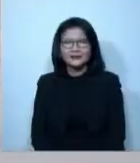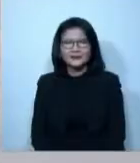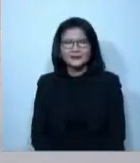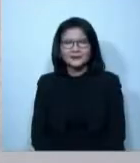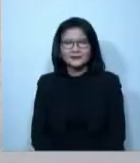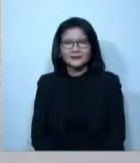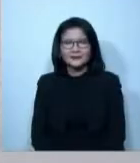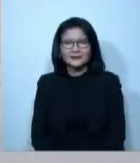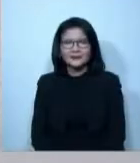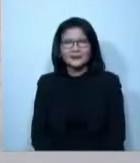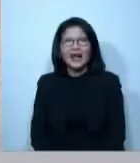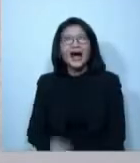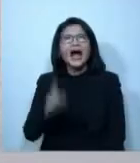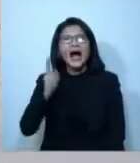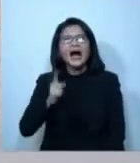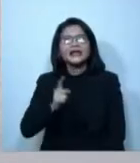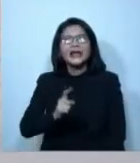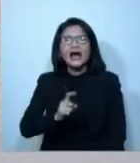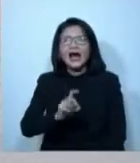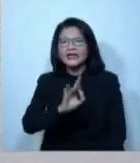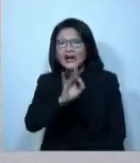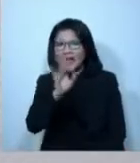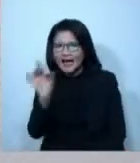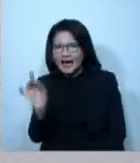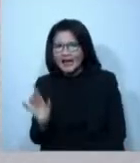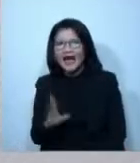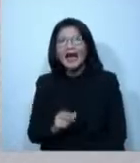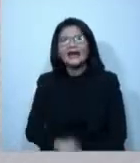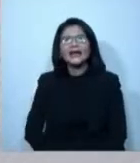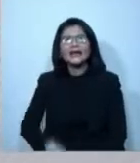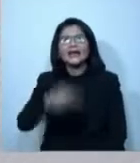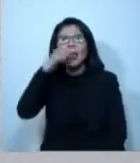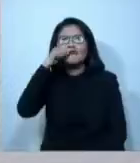Anis ada faktor-faktor lain Pak